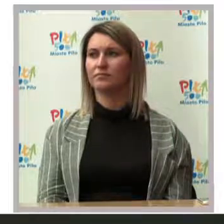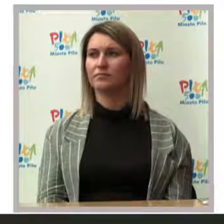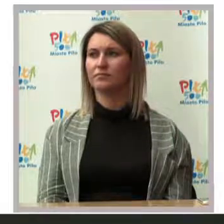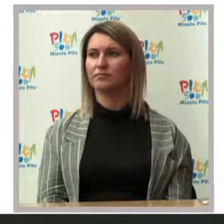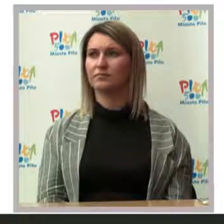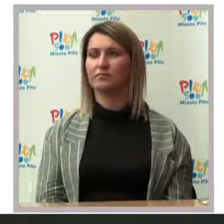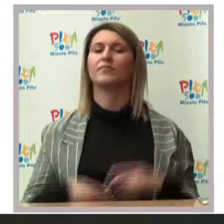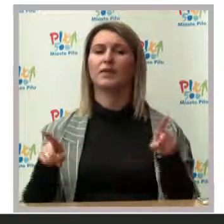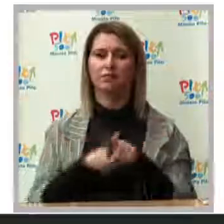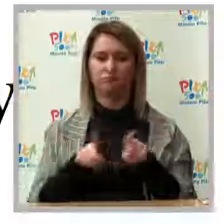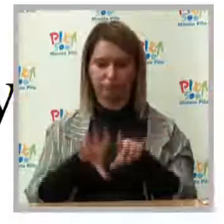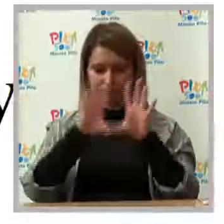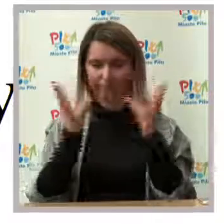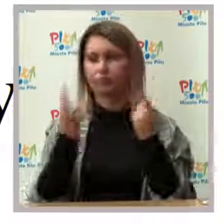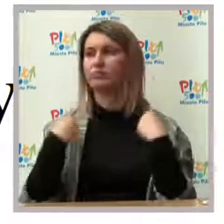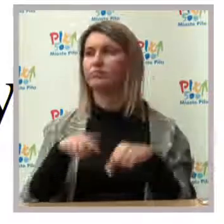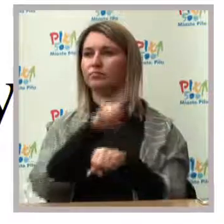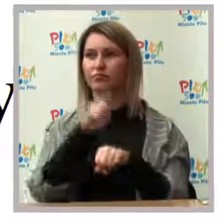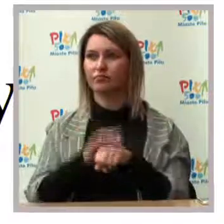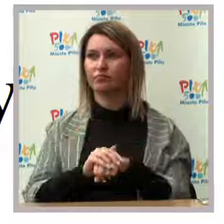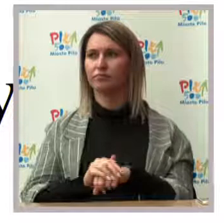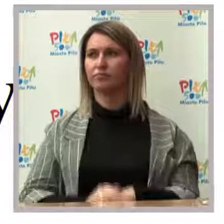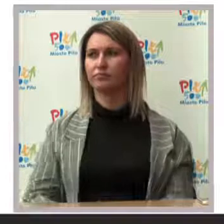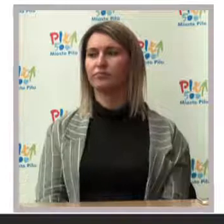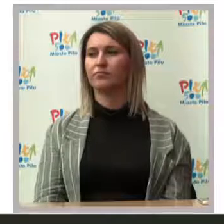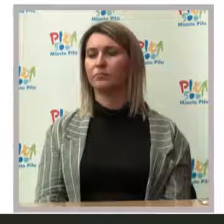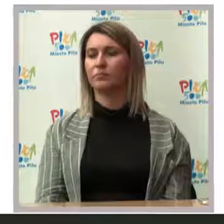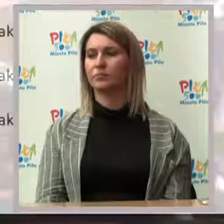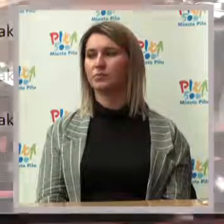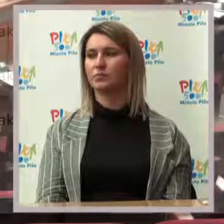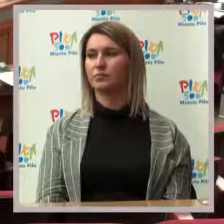Również poprawka została przyjęta jednomyślnie.